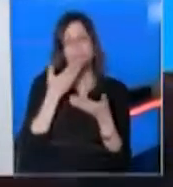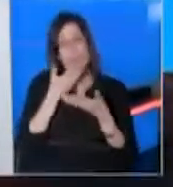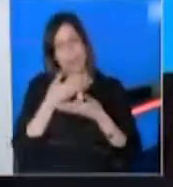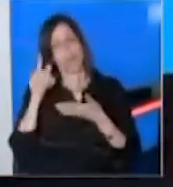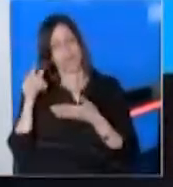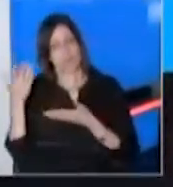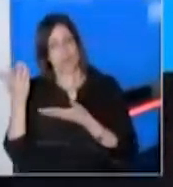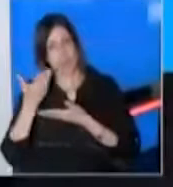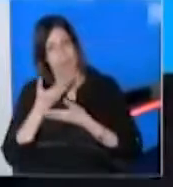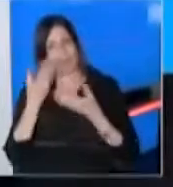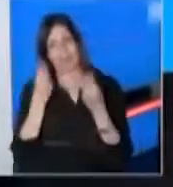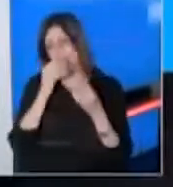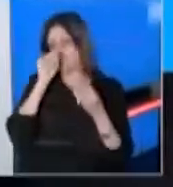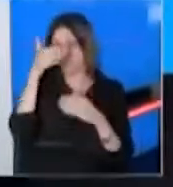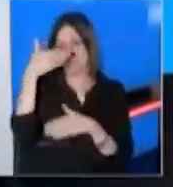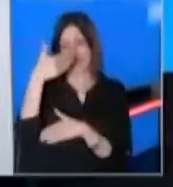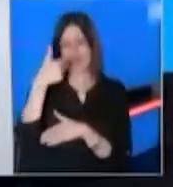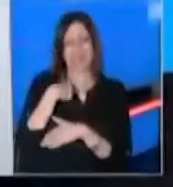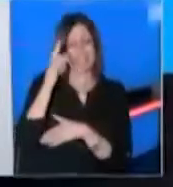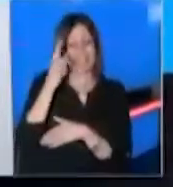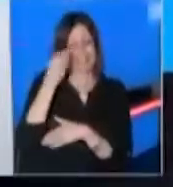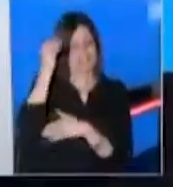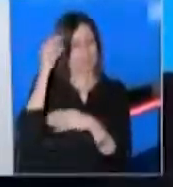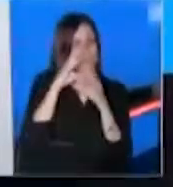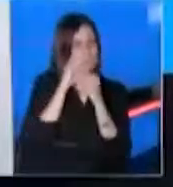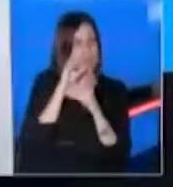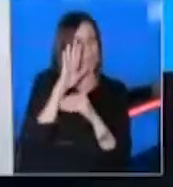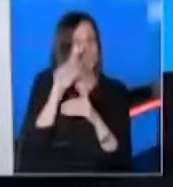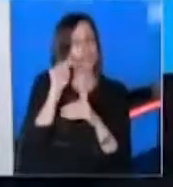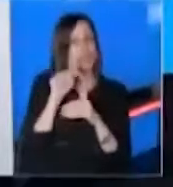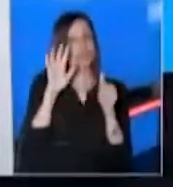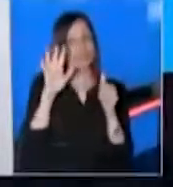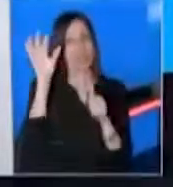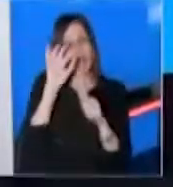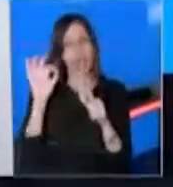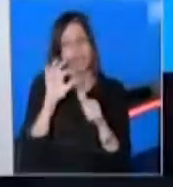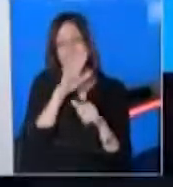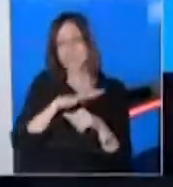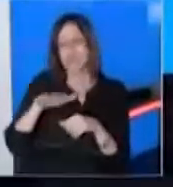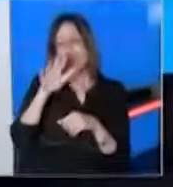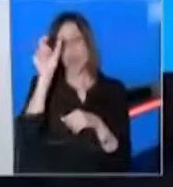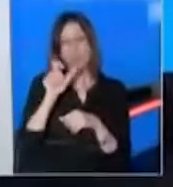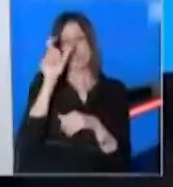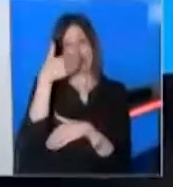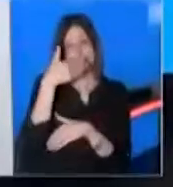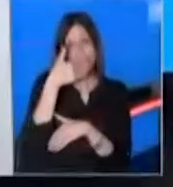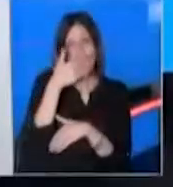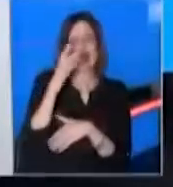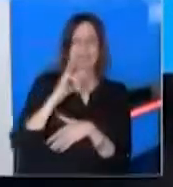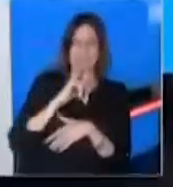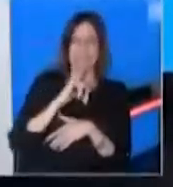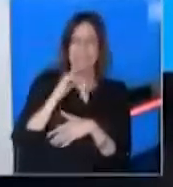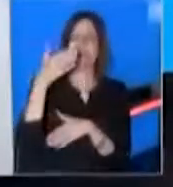וזה לגיטימי, אבל קודם כל המדינה. אנחנו צריכים לזכור, מדובר ב-5.6% בלבד מכל אוכלוסיית המדינה. זאת אומרת, אינטרס